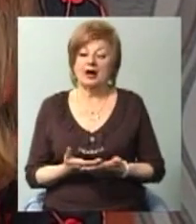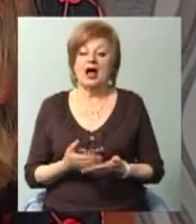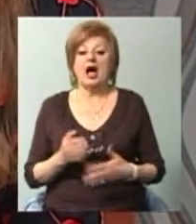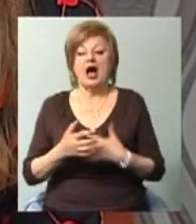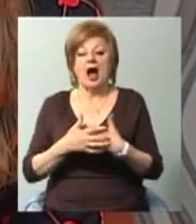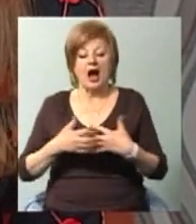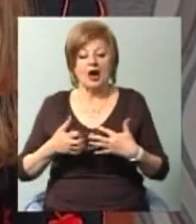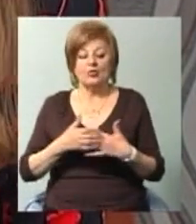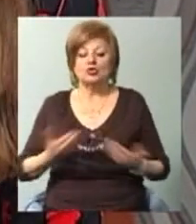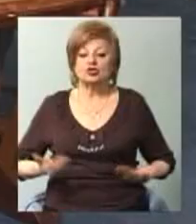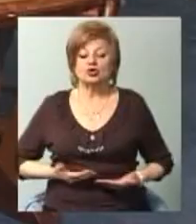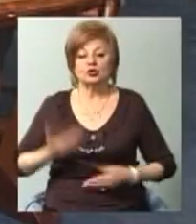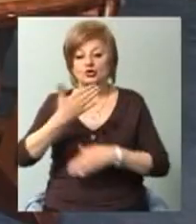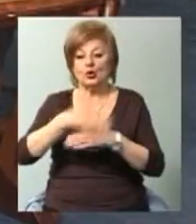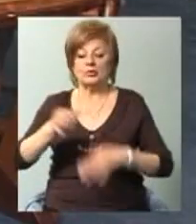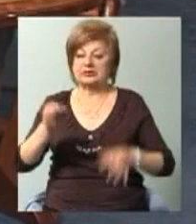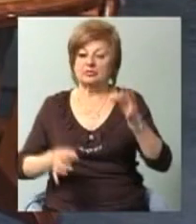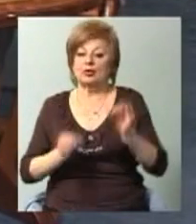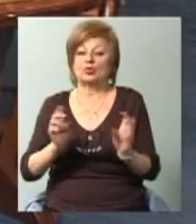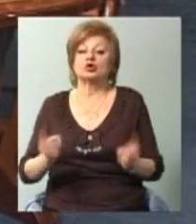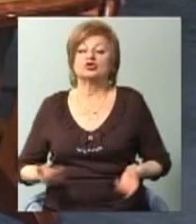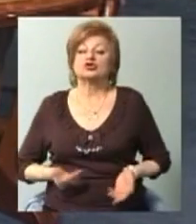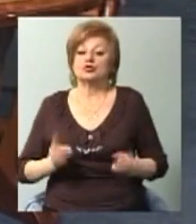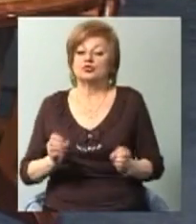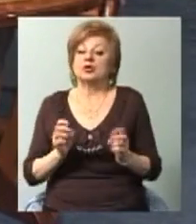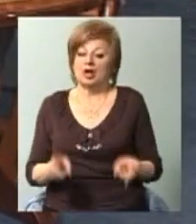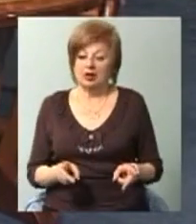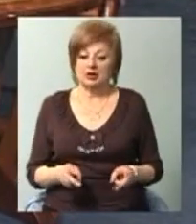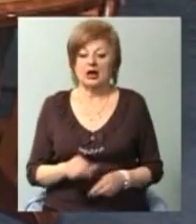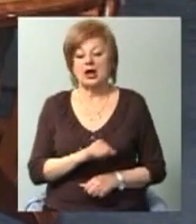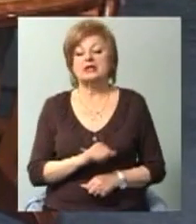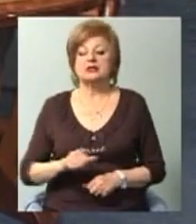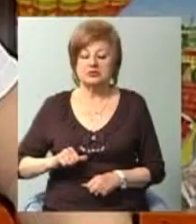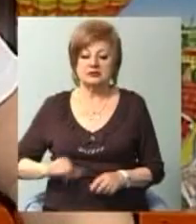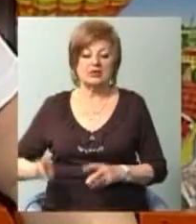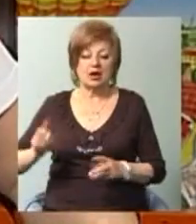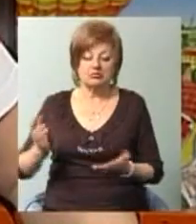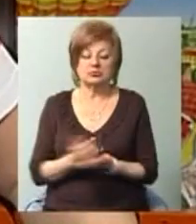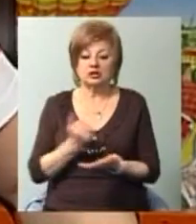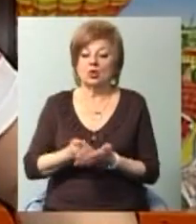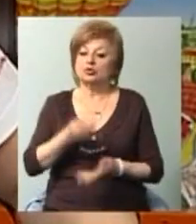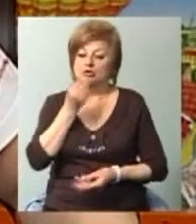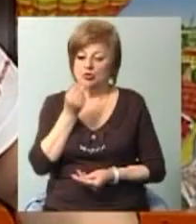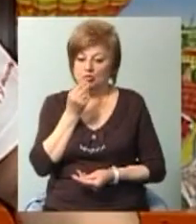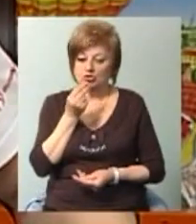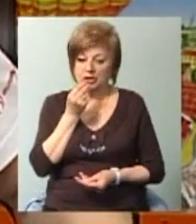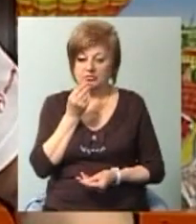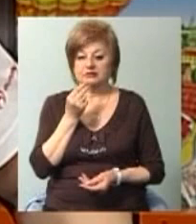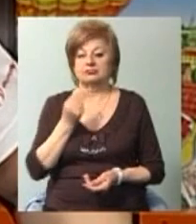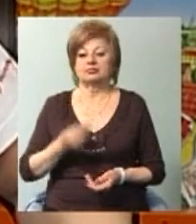ці живуть на природі, в дикій природі? Вони самі добувають собі їжу,